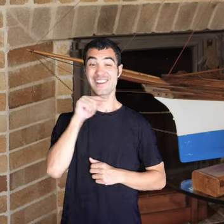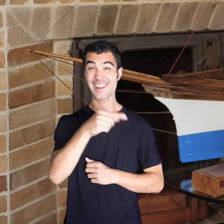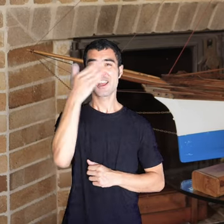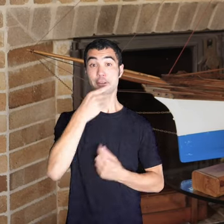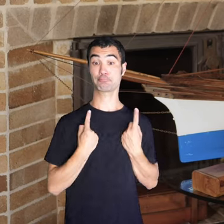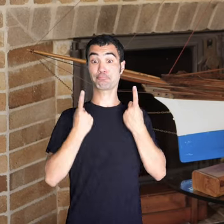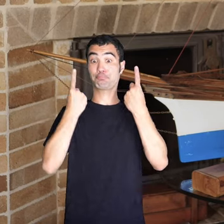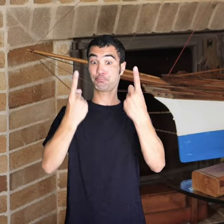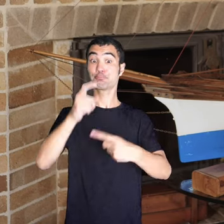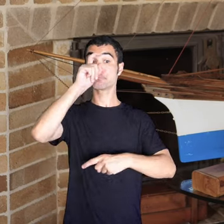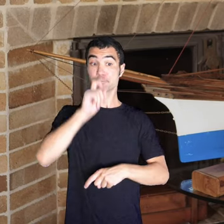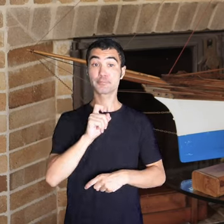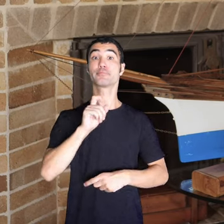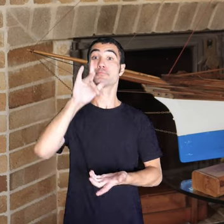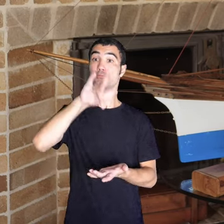primer any,